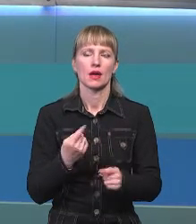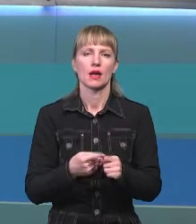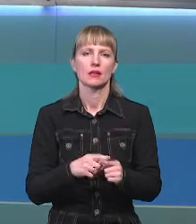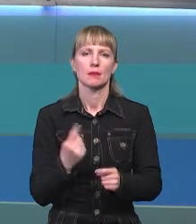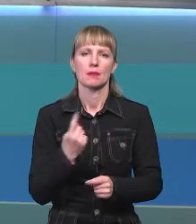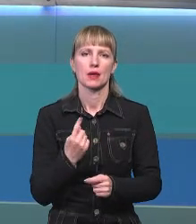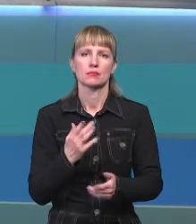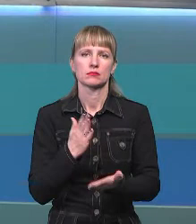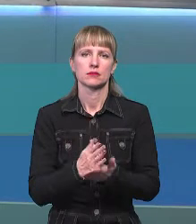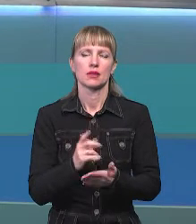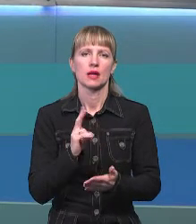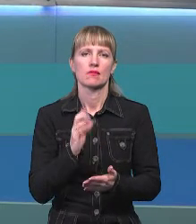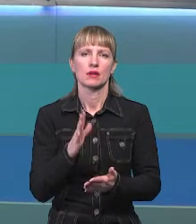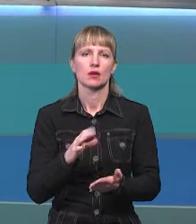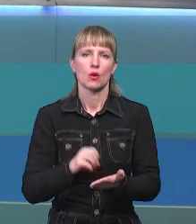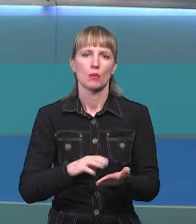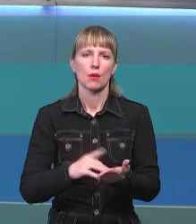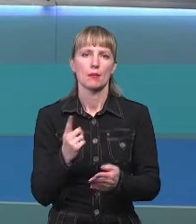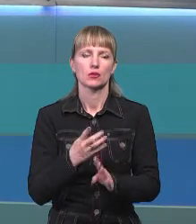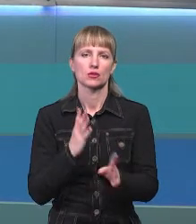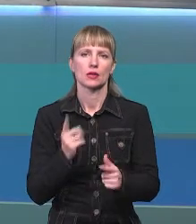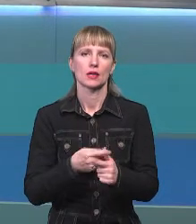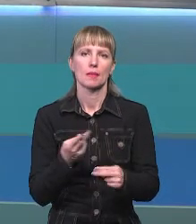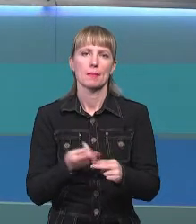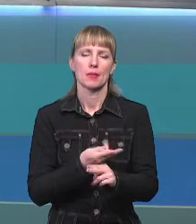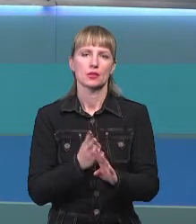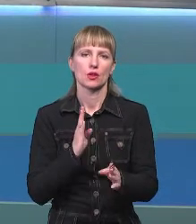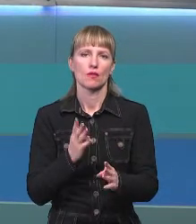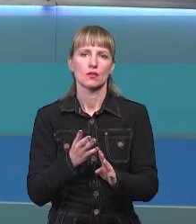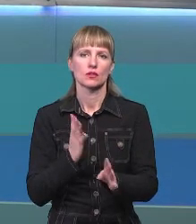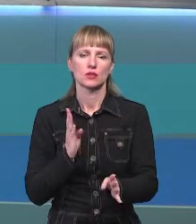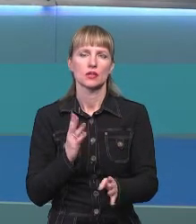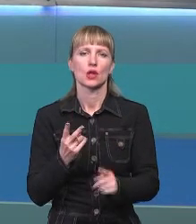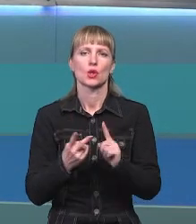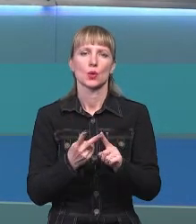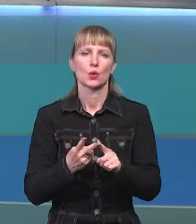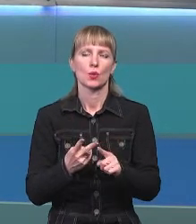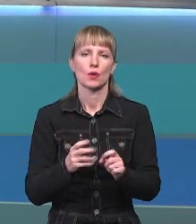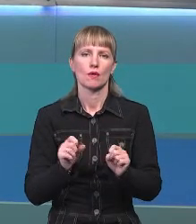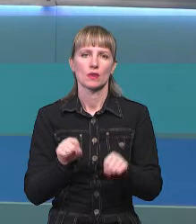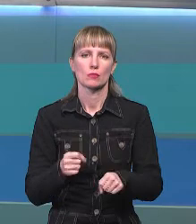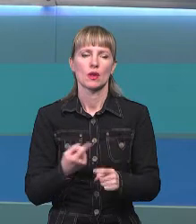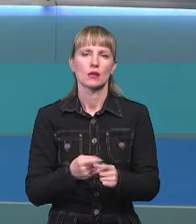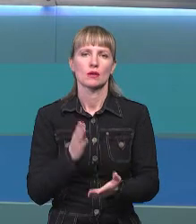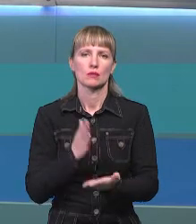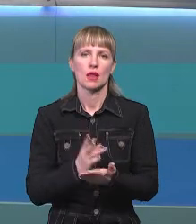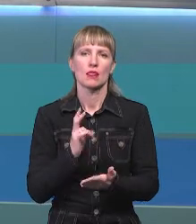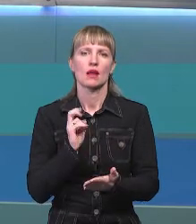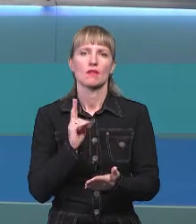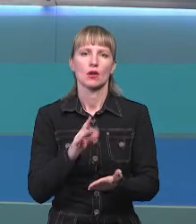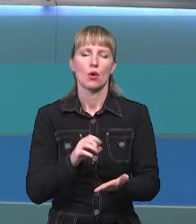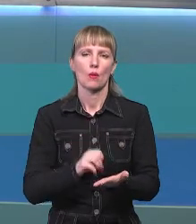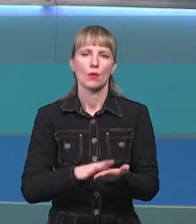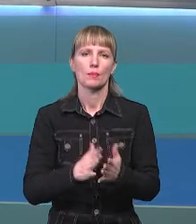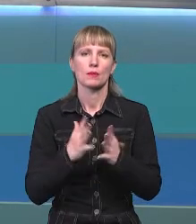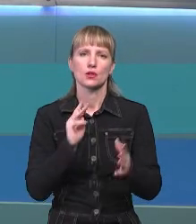– це перебування на квартирному обліку в першочерговій або позачерговій черзі. Друга перевага – це перебування на квартирному обліку